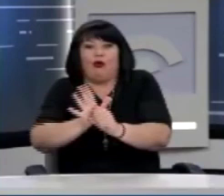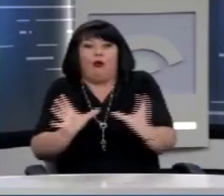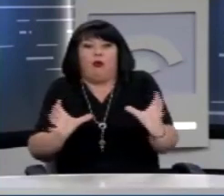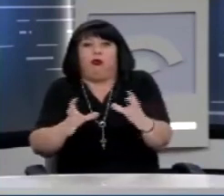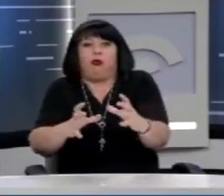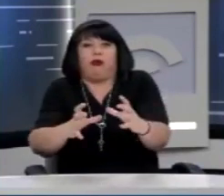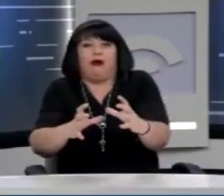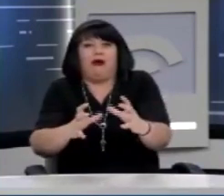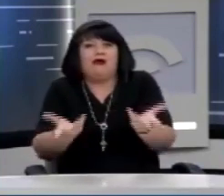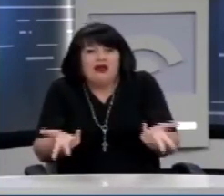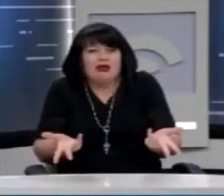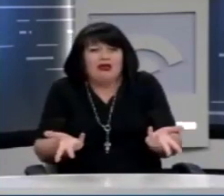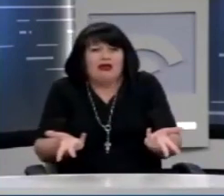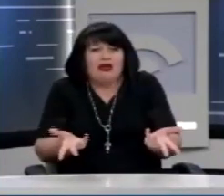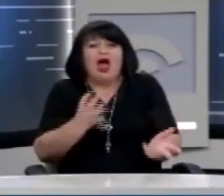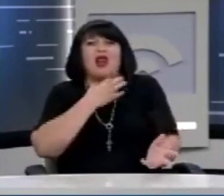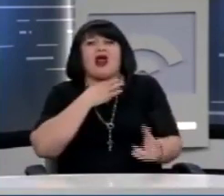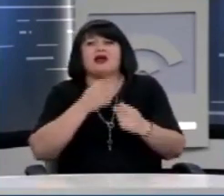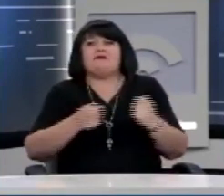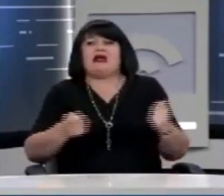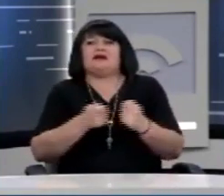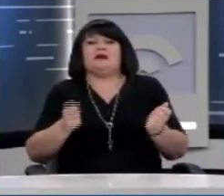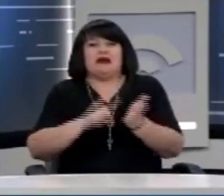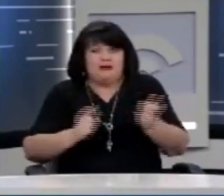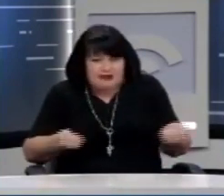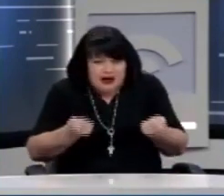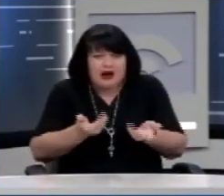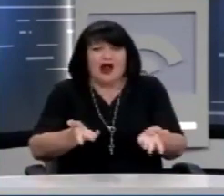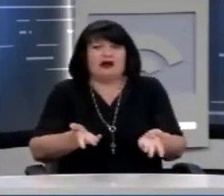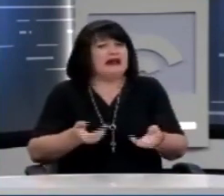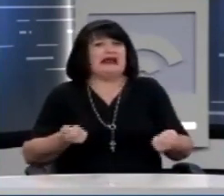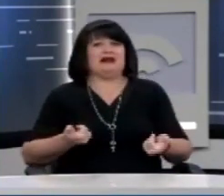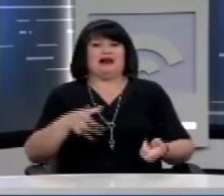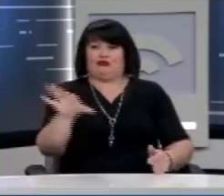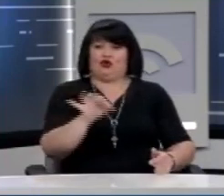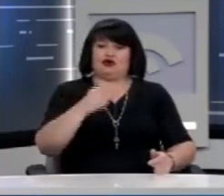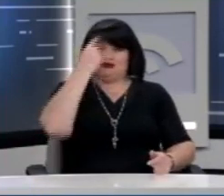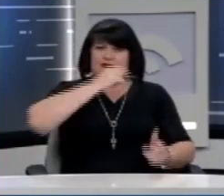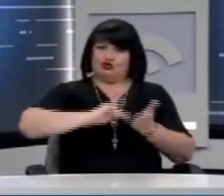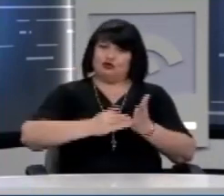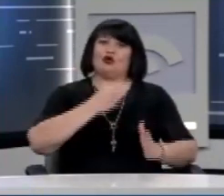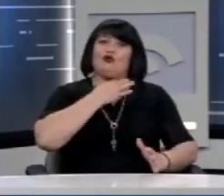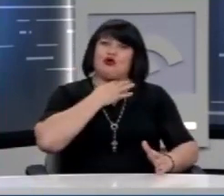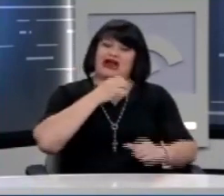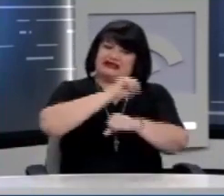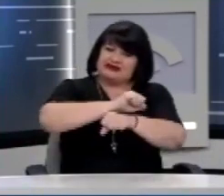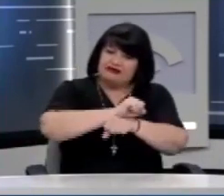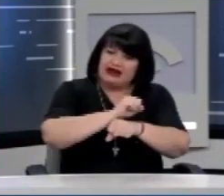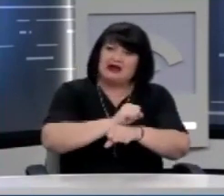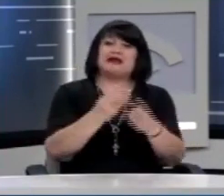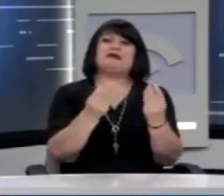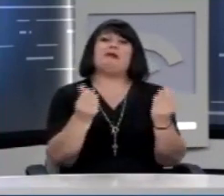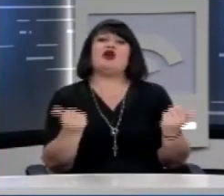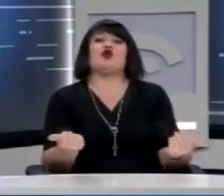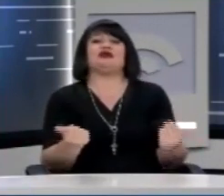προχωρά σε μια σειρά αναγκαία μέτρα όπως η πρόσληψη του απαραίτητου προσωπικού, η ποιοτική